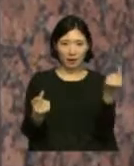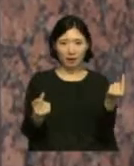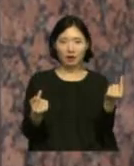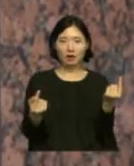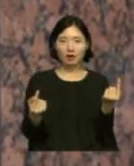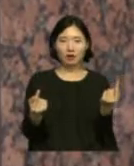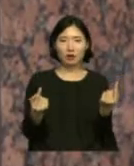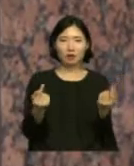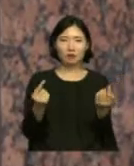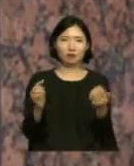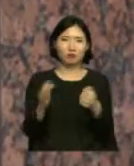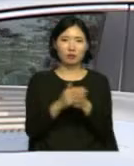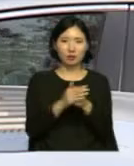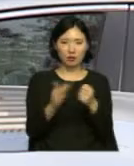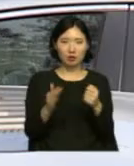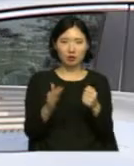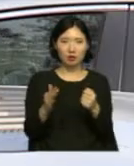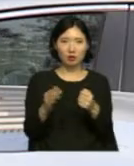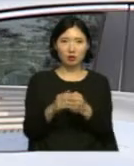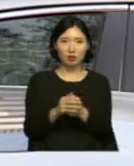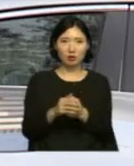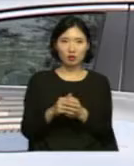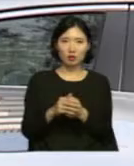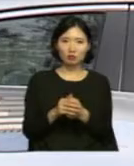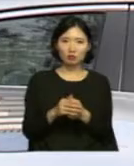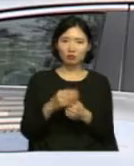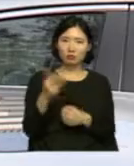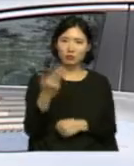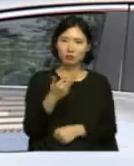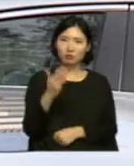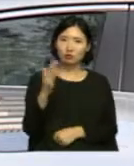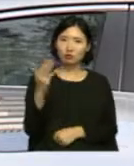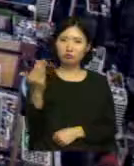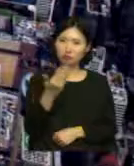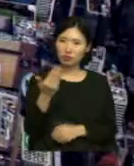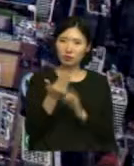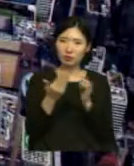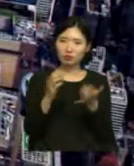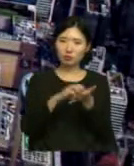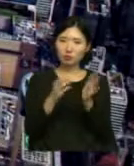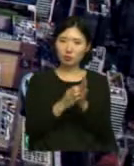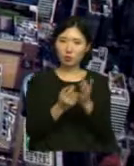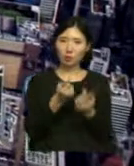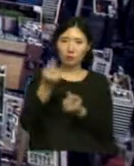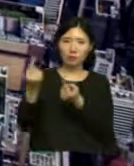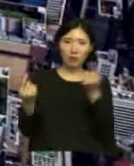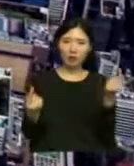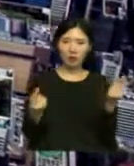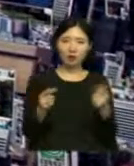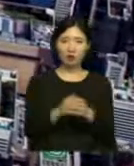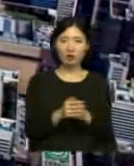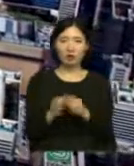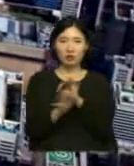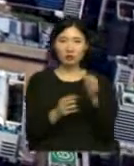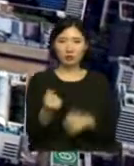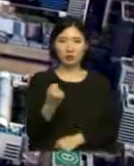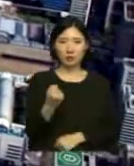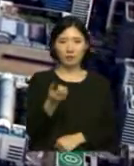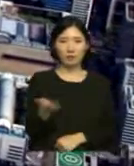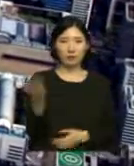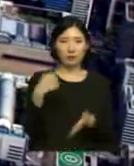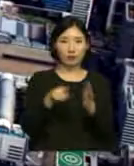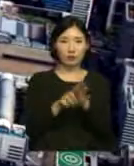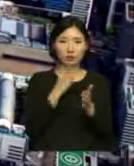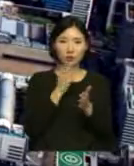수용인원이 바르게 한 판 초 대만에서 부처님은 공부가 맞았다고 보시는데 글로벌 도시 경쟁력 향상을 위해 서울시가